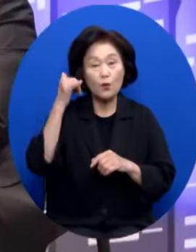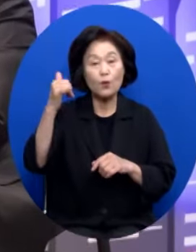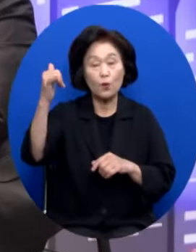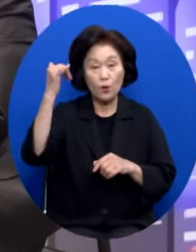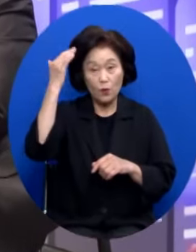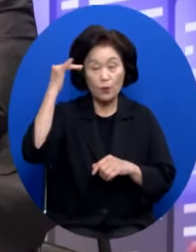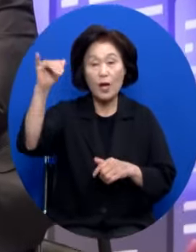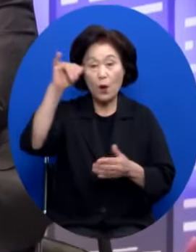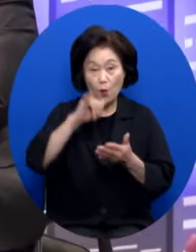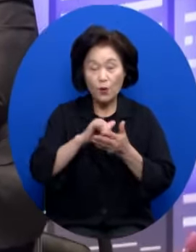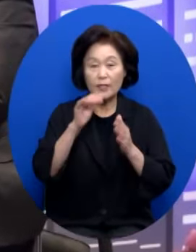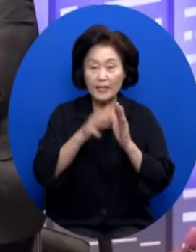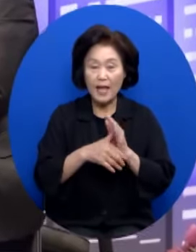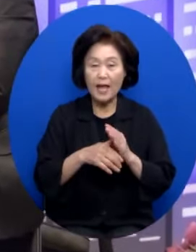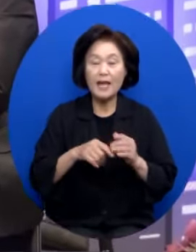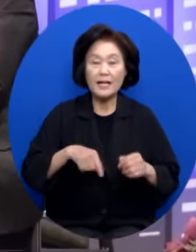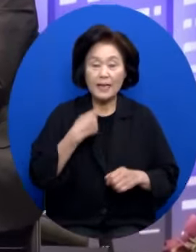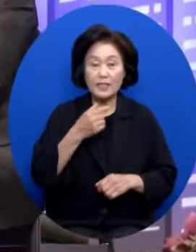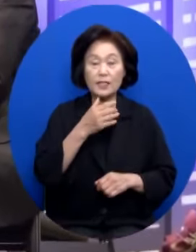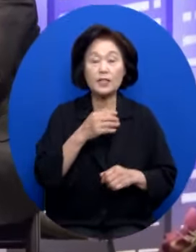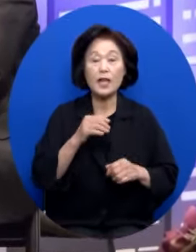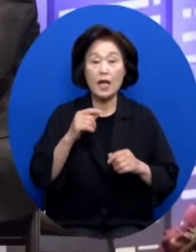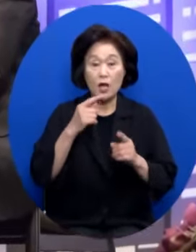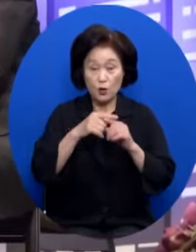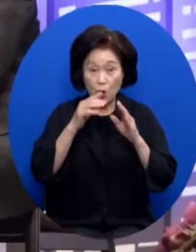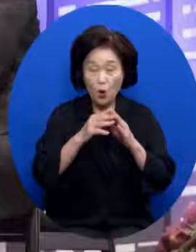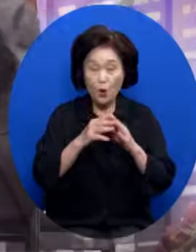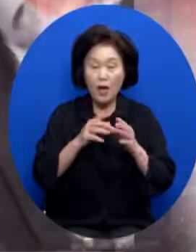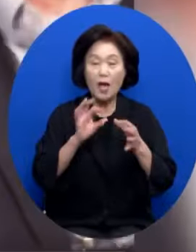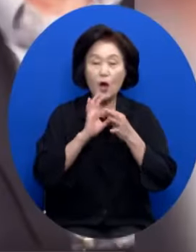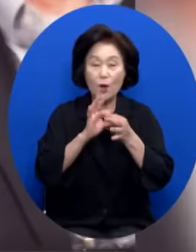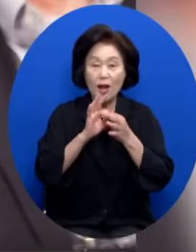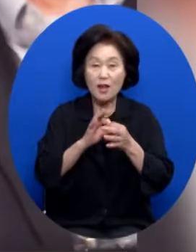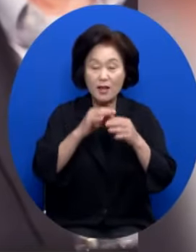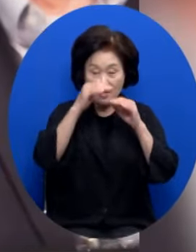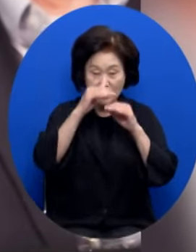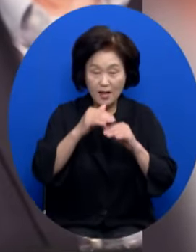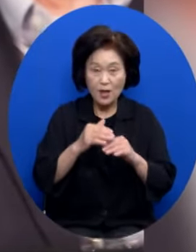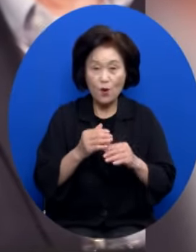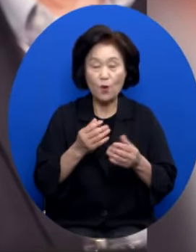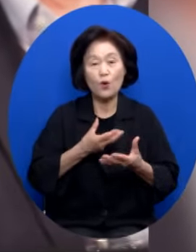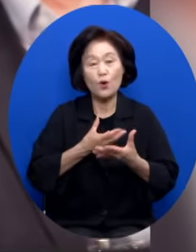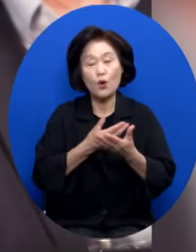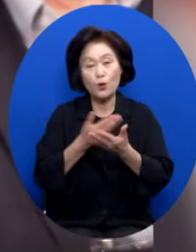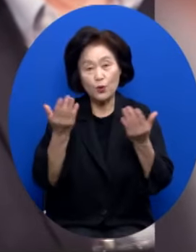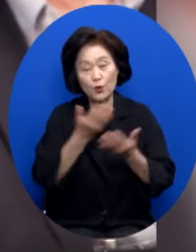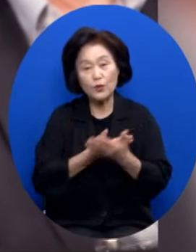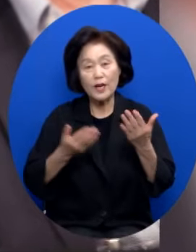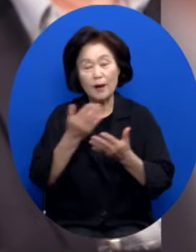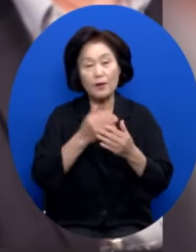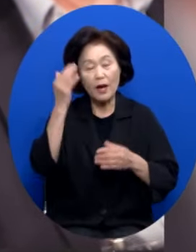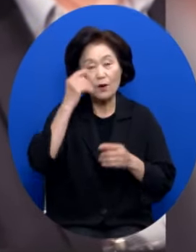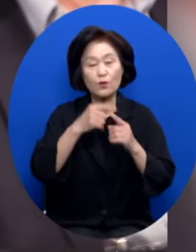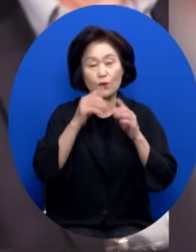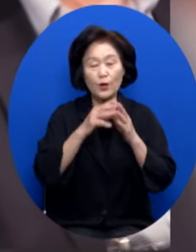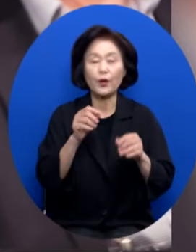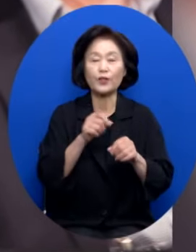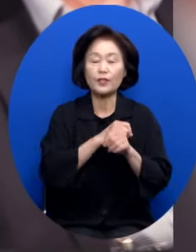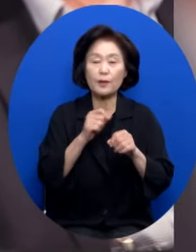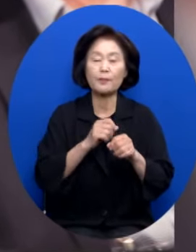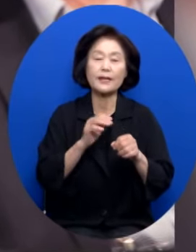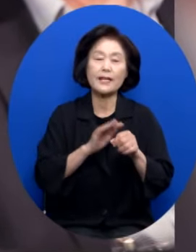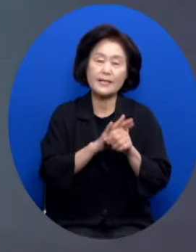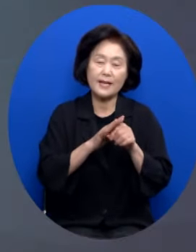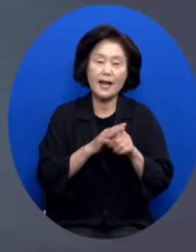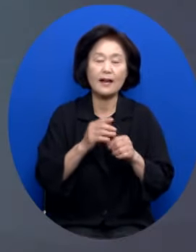자신의 목회 경험을 나누는 등 국내 교회와의 지속적인 교류를 통해 한국 교회에도 특별한 애정을